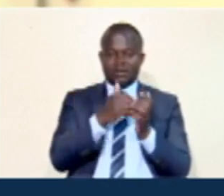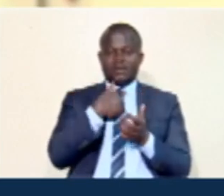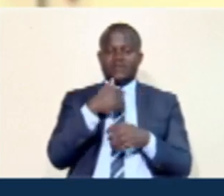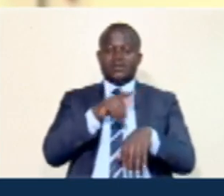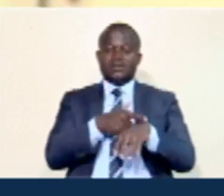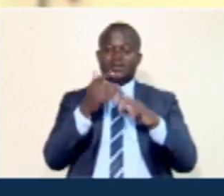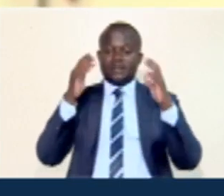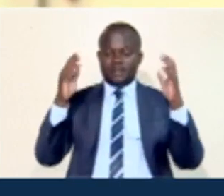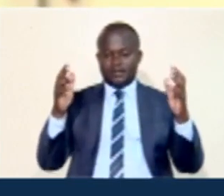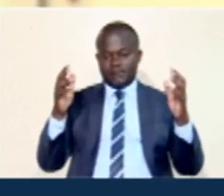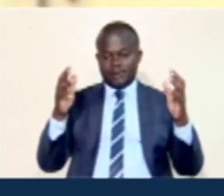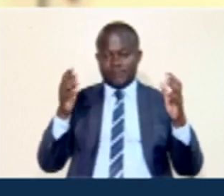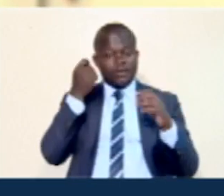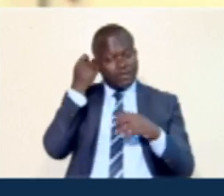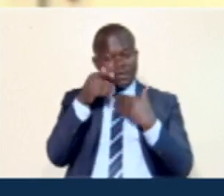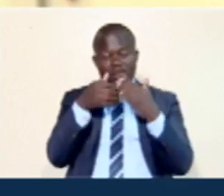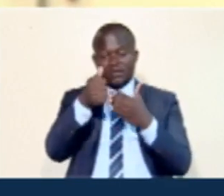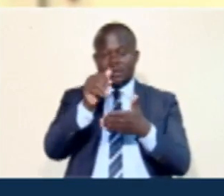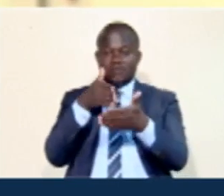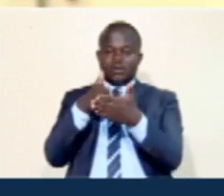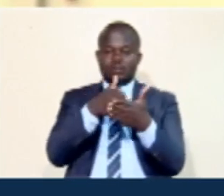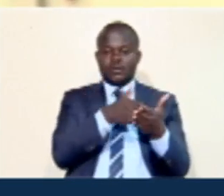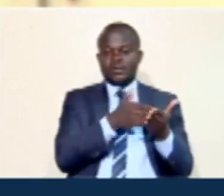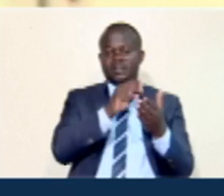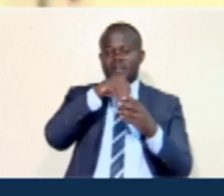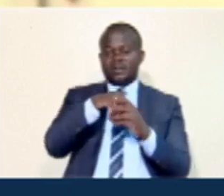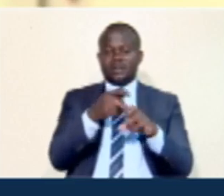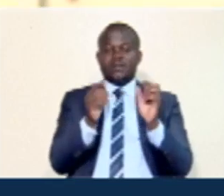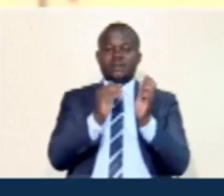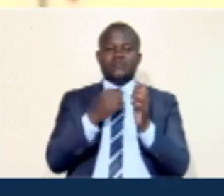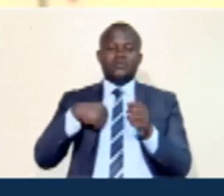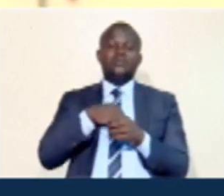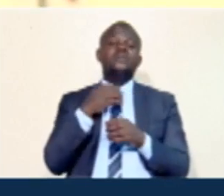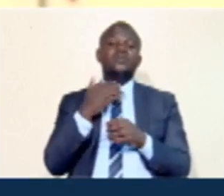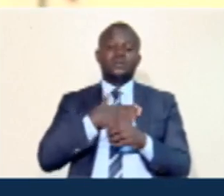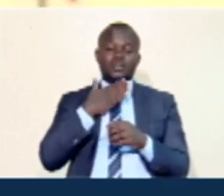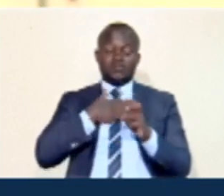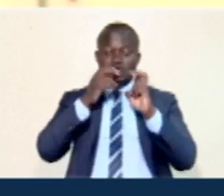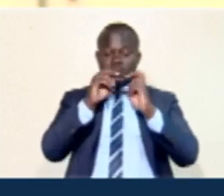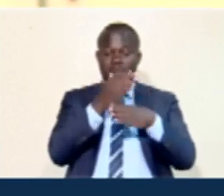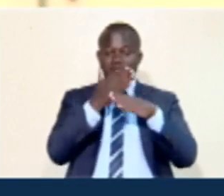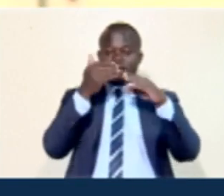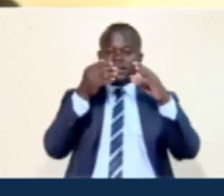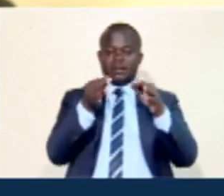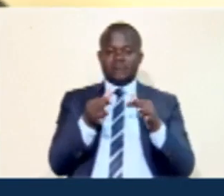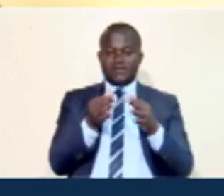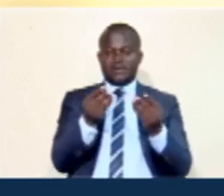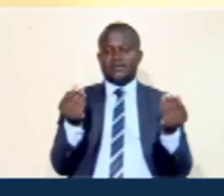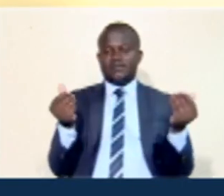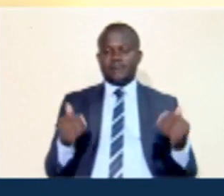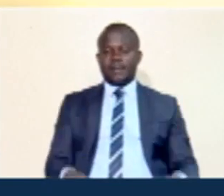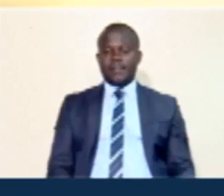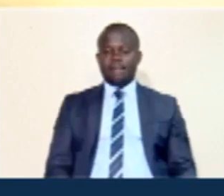igihe kirekire. Iyo niyo mbogamizi yari ihari, ariko twishimiye ko Minicom yagikemuye.